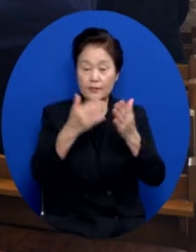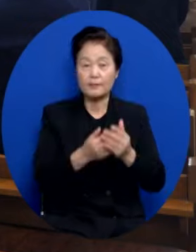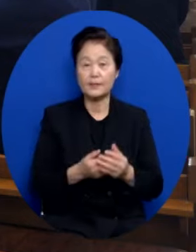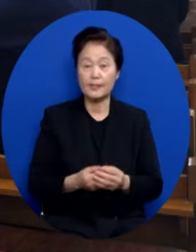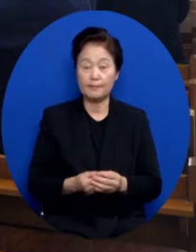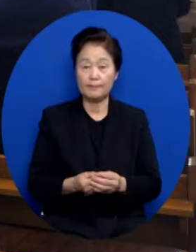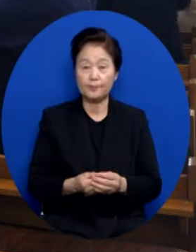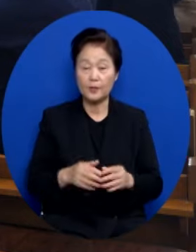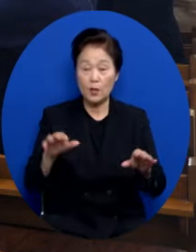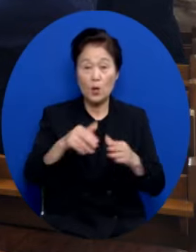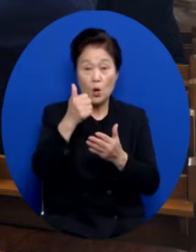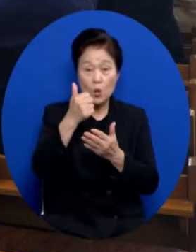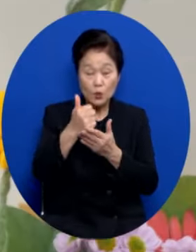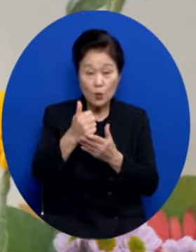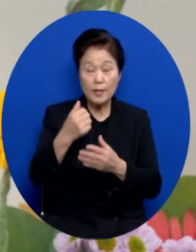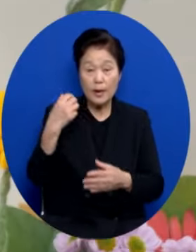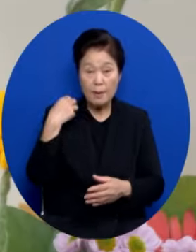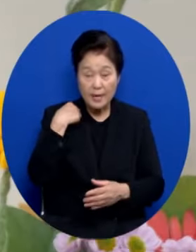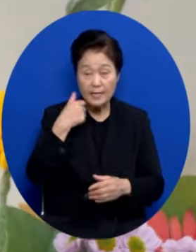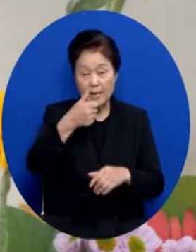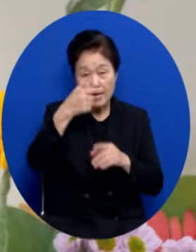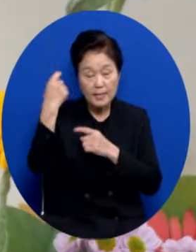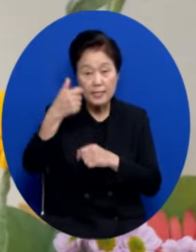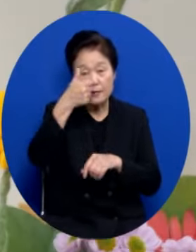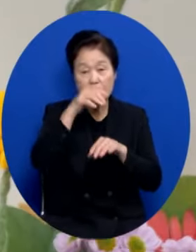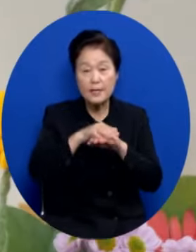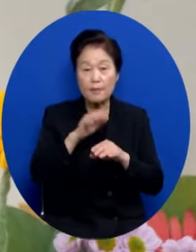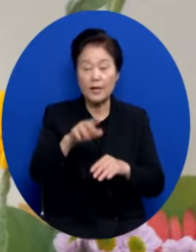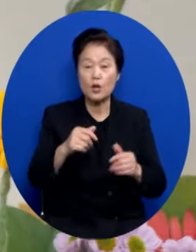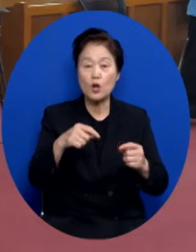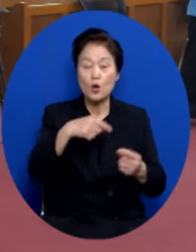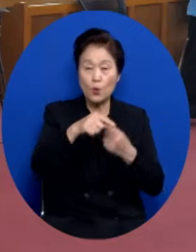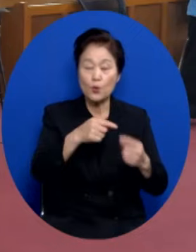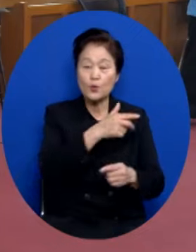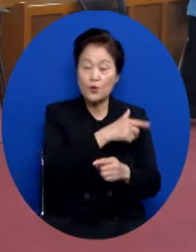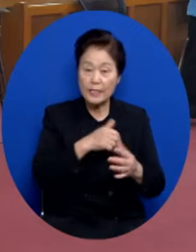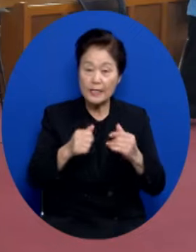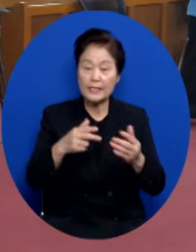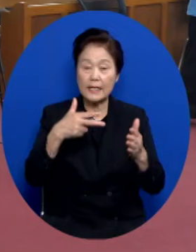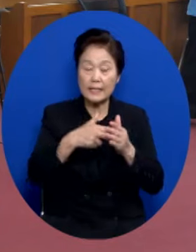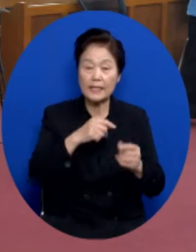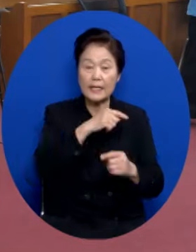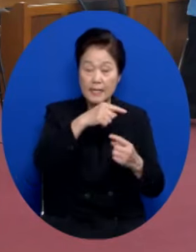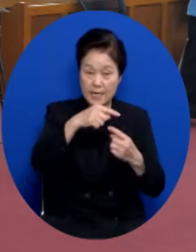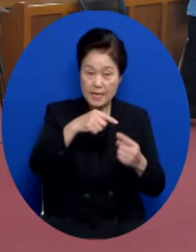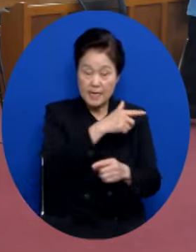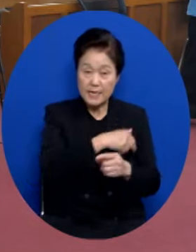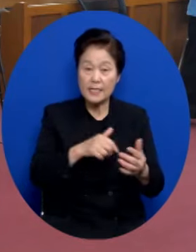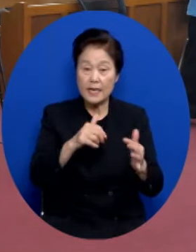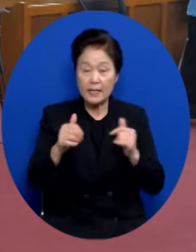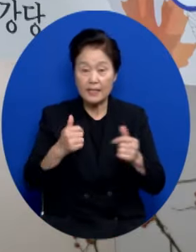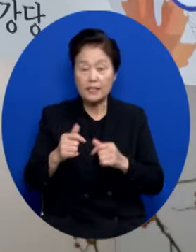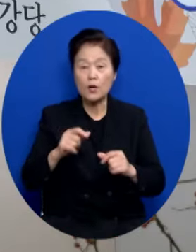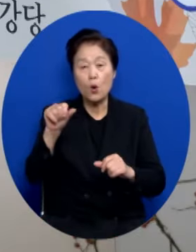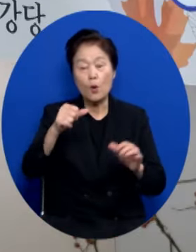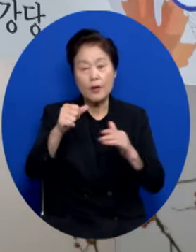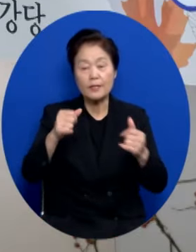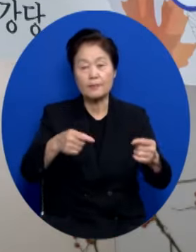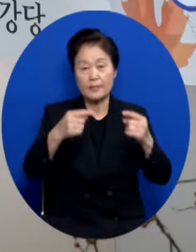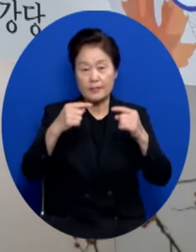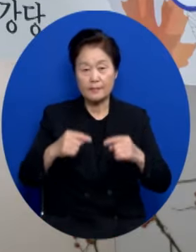최대회 총장의 인도로 드린 이날 기념예배는 운영이사장과 재단이사장 등 학교 관계자와 지역인사 500여 명이